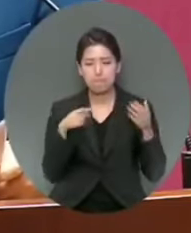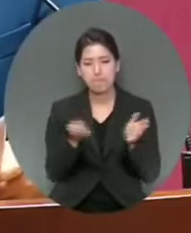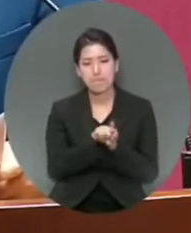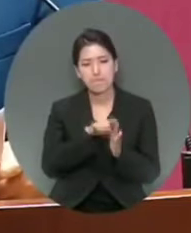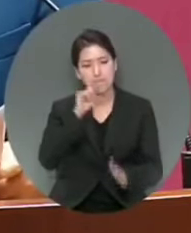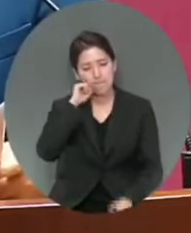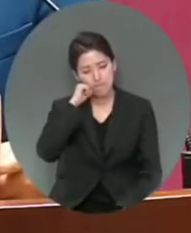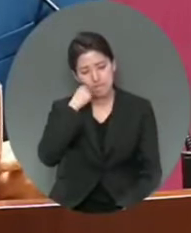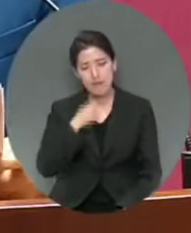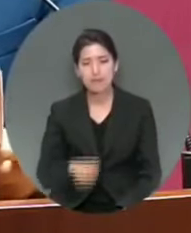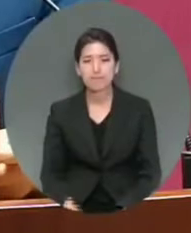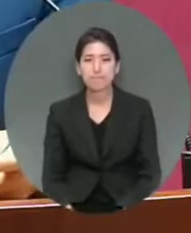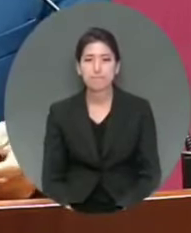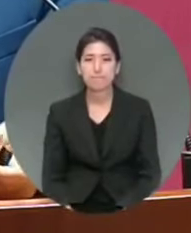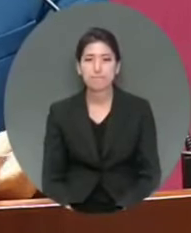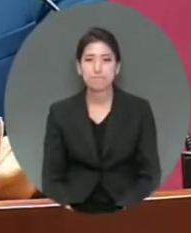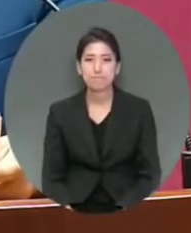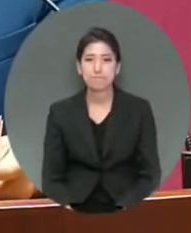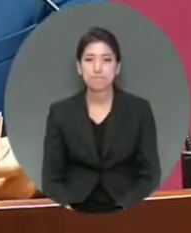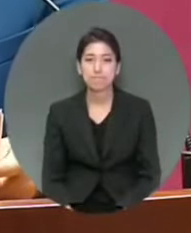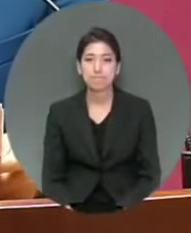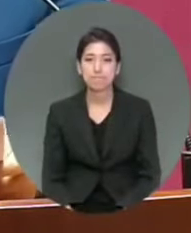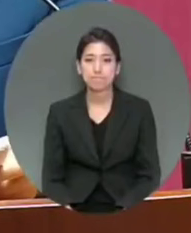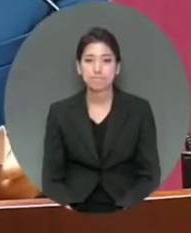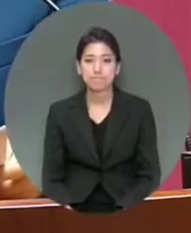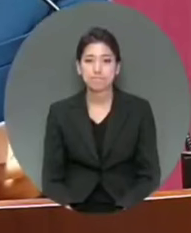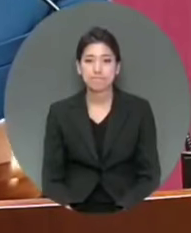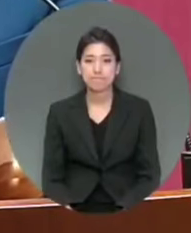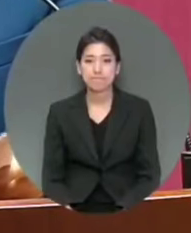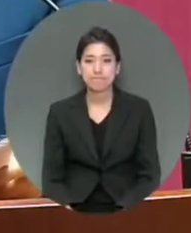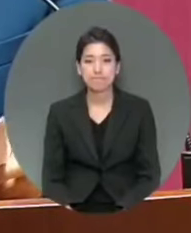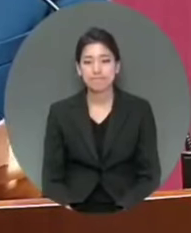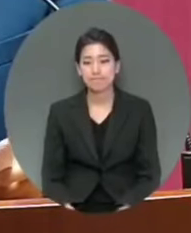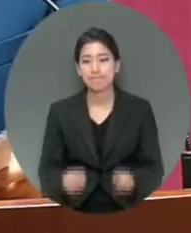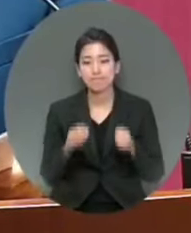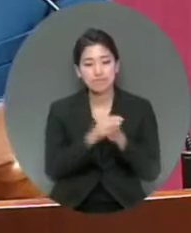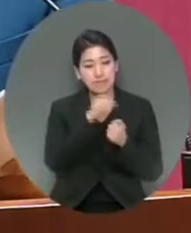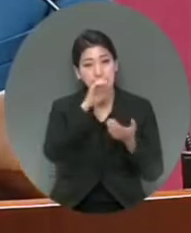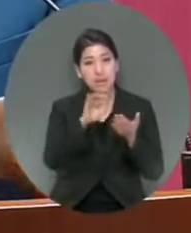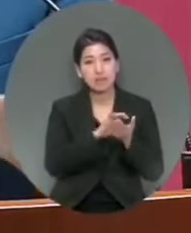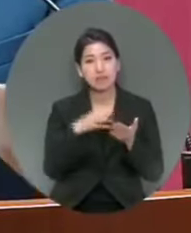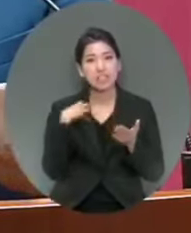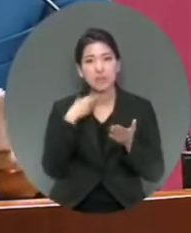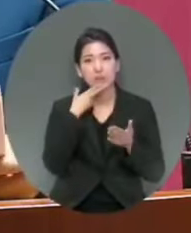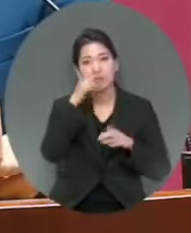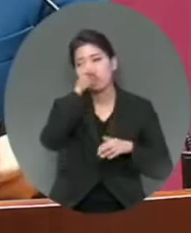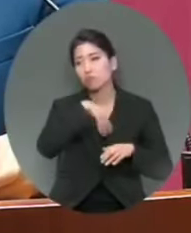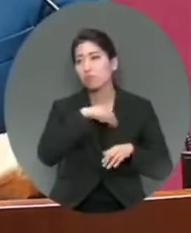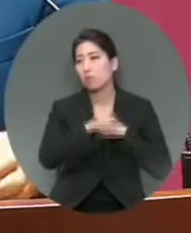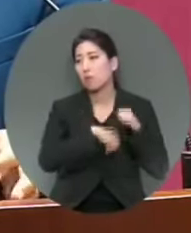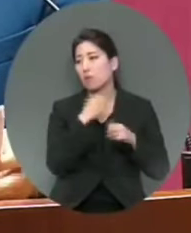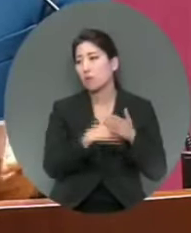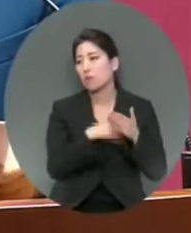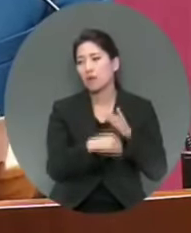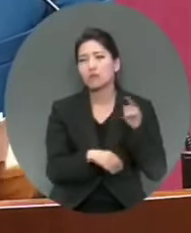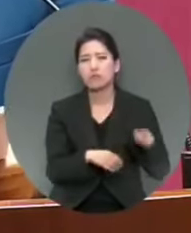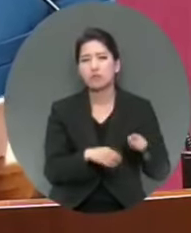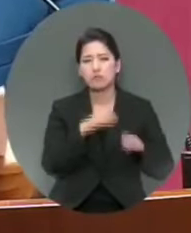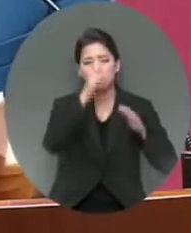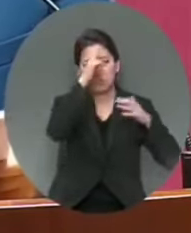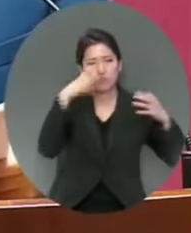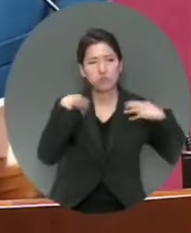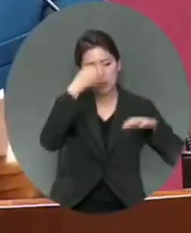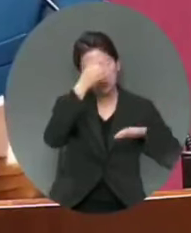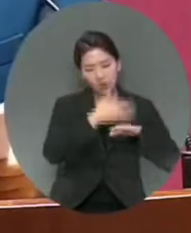중요한 포인트가 됐습니다. 저는 이런 무책임한 예산 삭감에 대해서 정부의 사과가 필요하다. 그리고